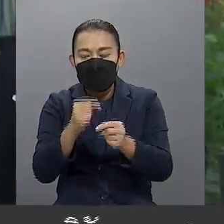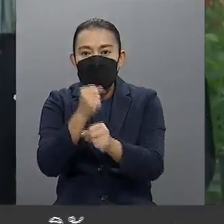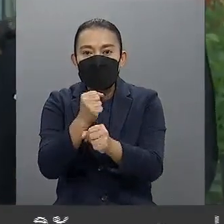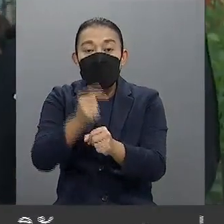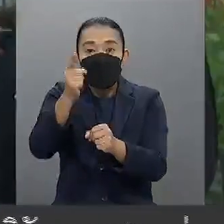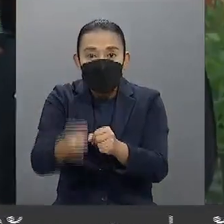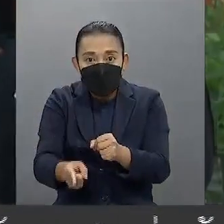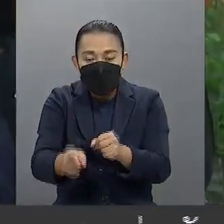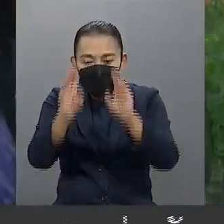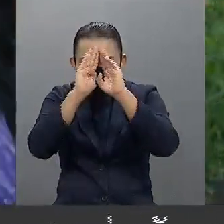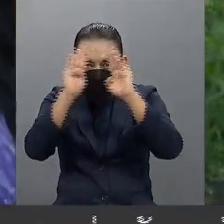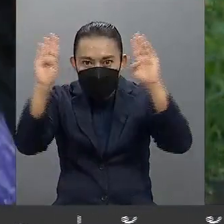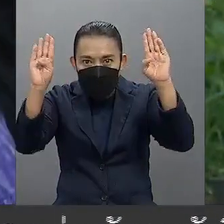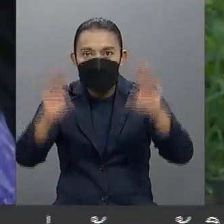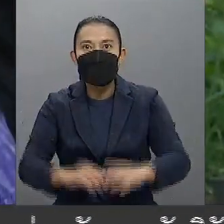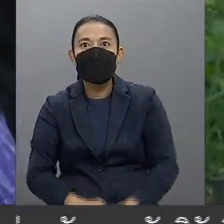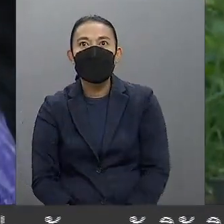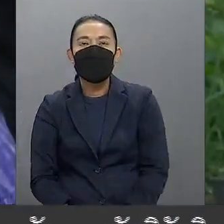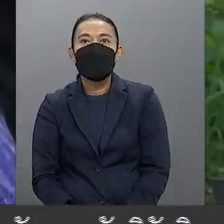รียน